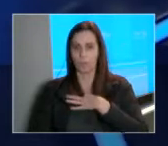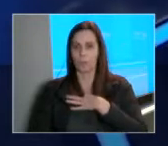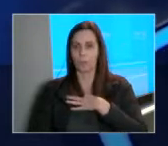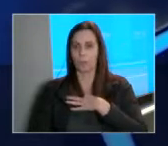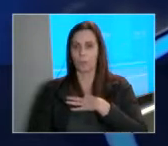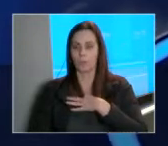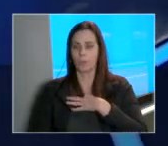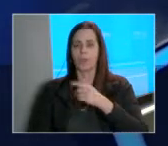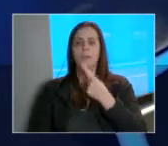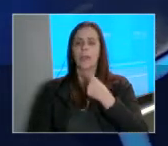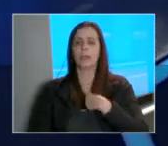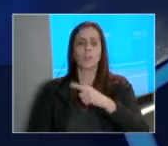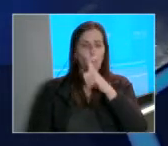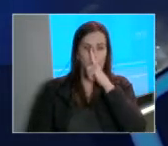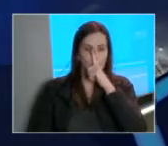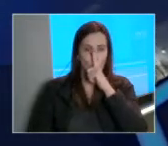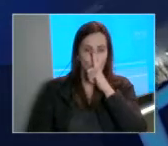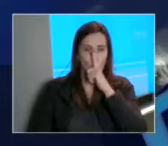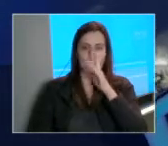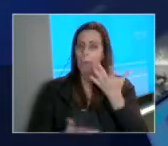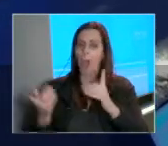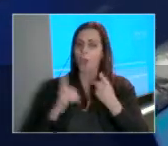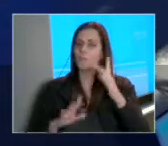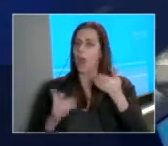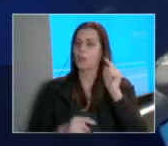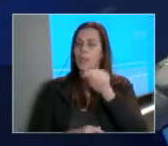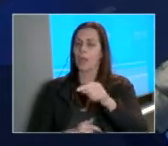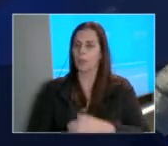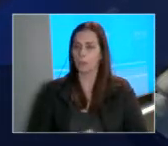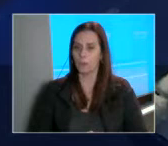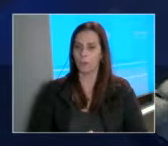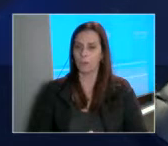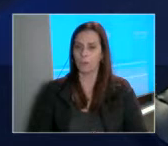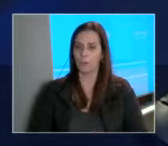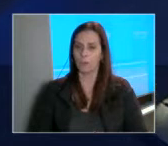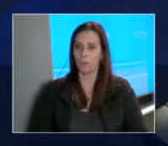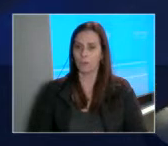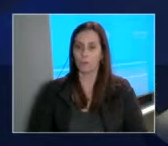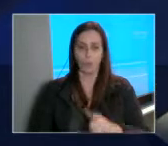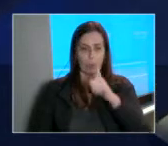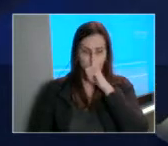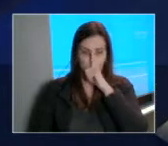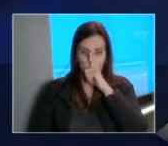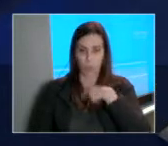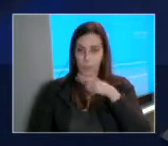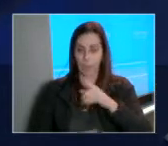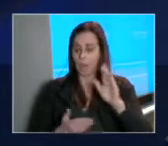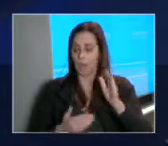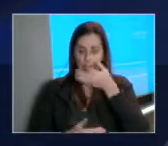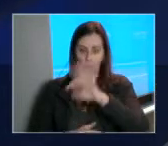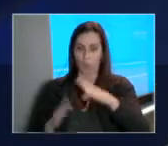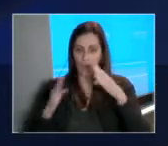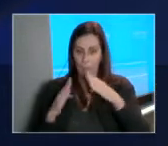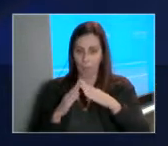קצת נתקעת לנו. אז בואי תגידי לי, ביום ראשון, מה קורה ולאן צריך להגיע? יום ראשון אני אמורה לפנות את הבית